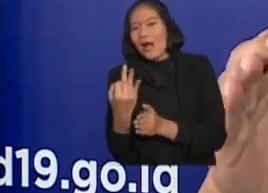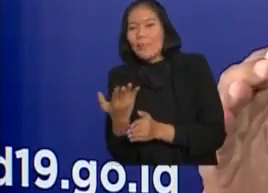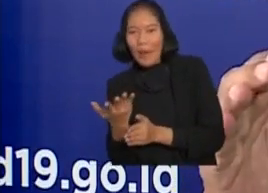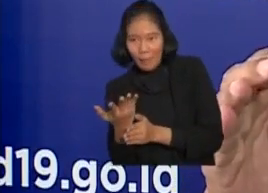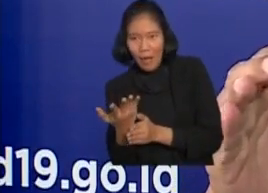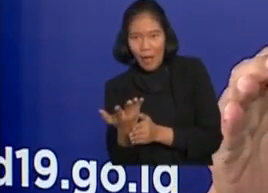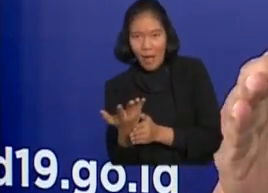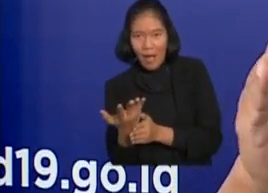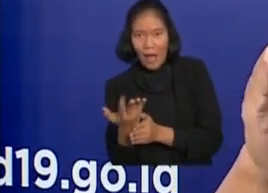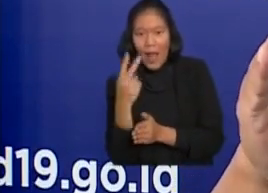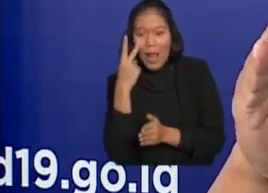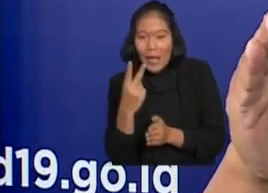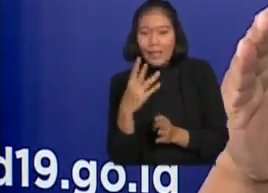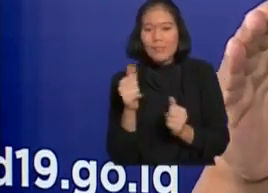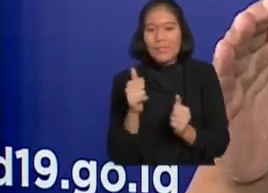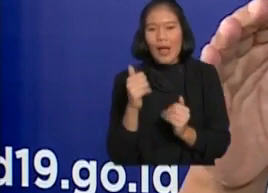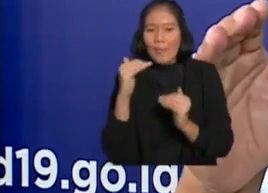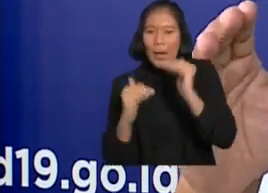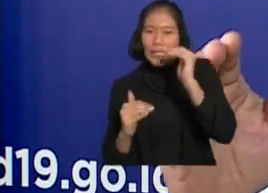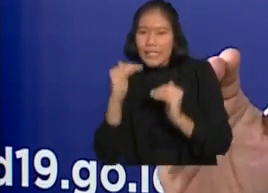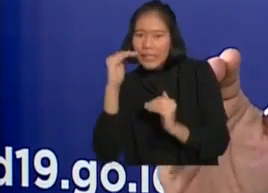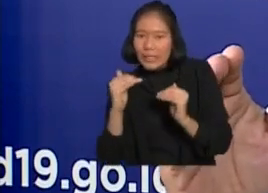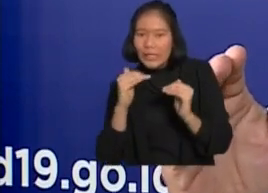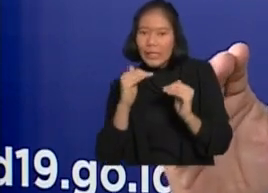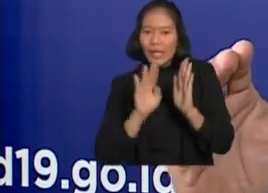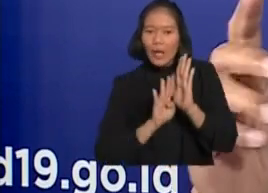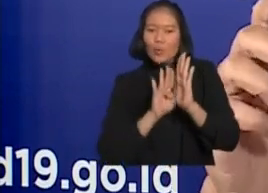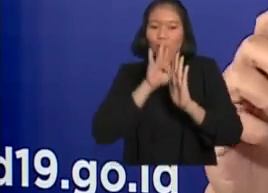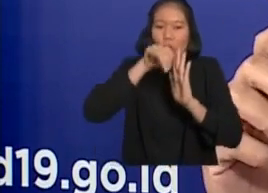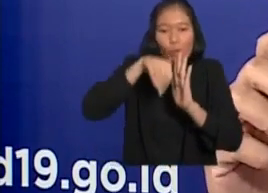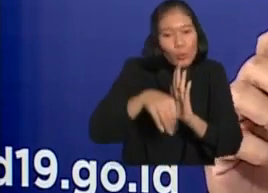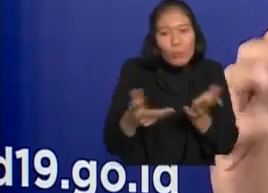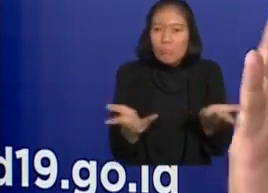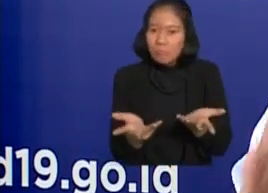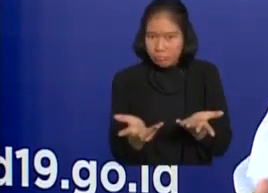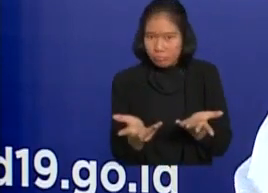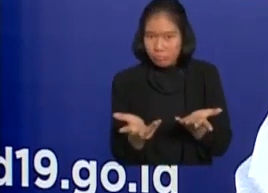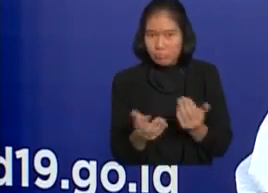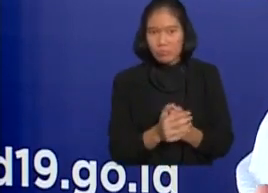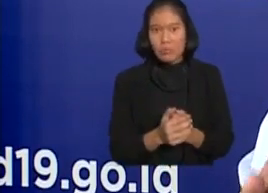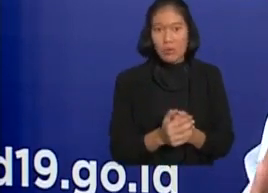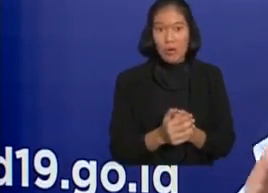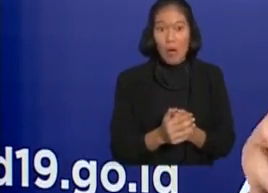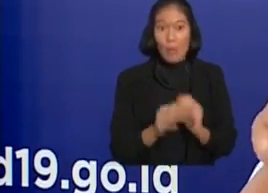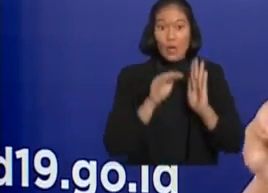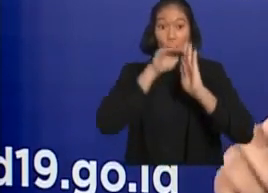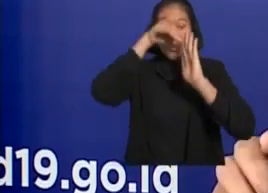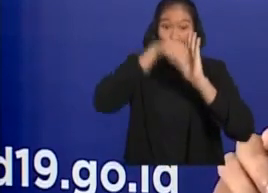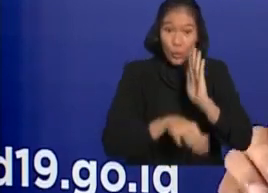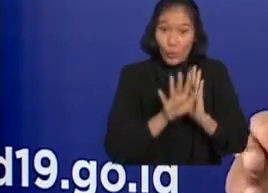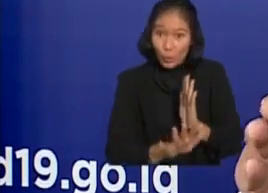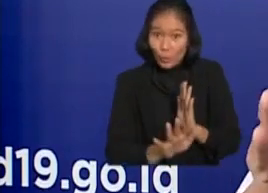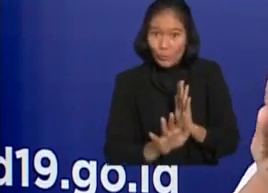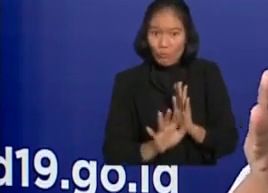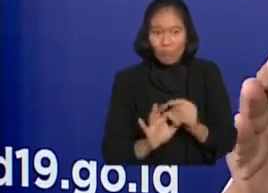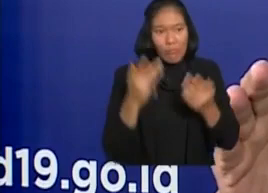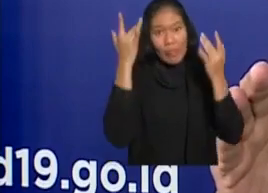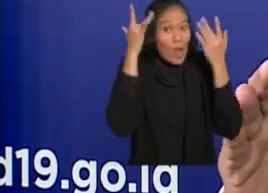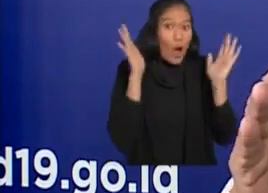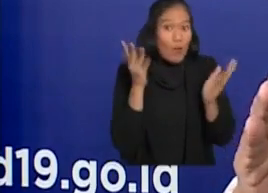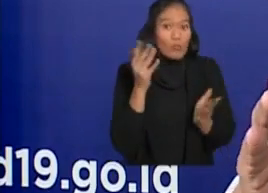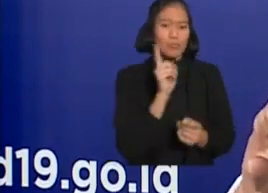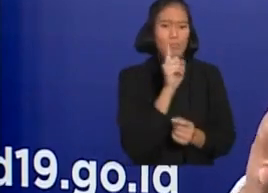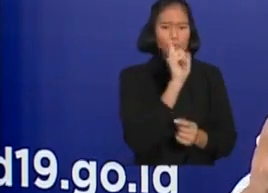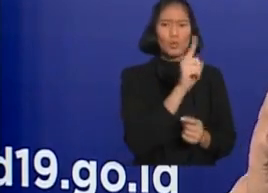tetap segini atau naik sedikit Nah itu berarti sudah ada kecenderungan menurun ataupun sama sekali belum tentu akan baru satu minggu saya